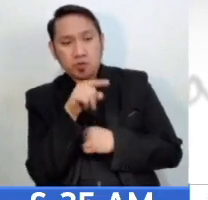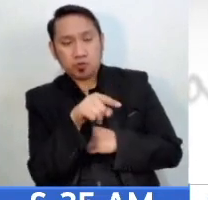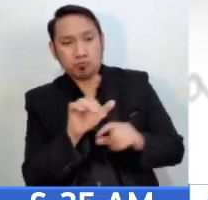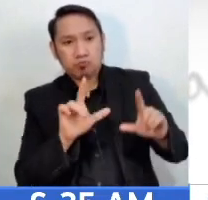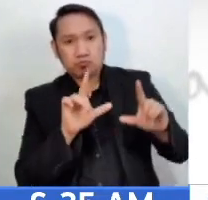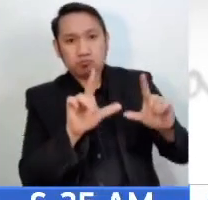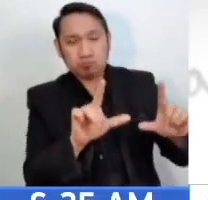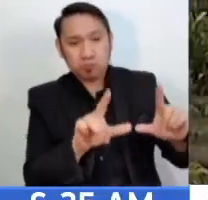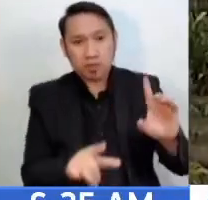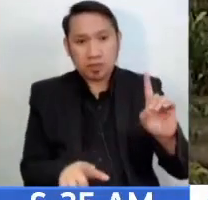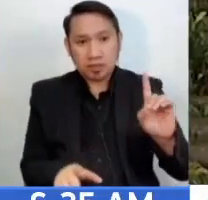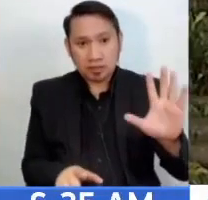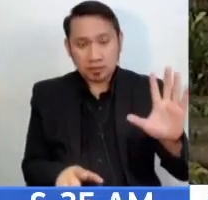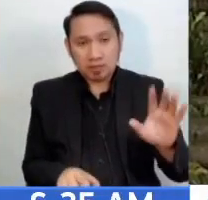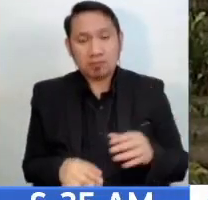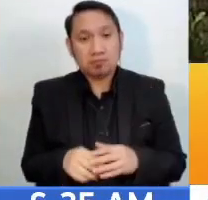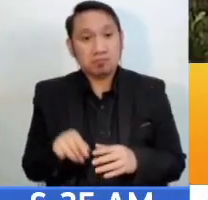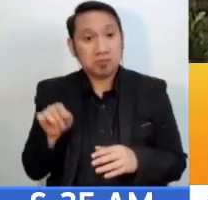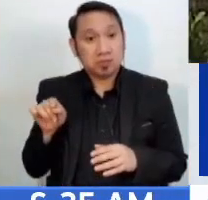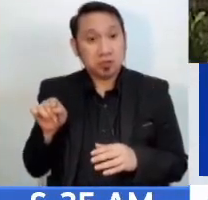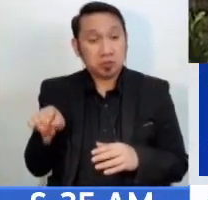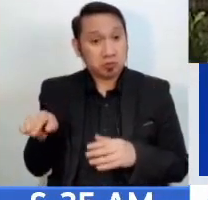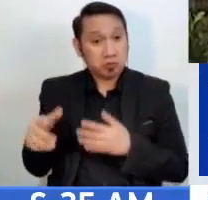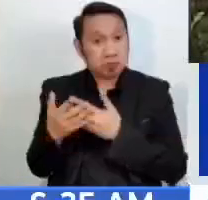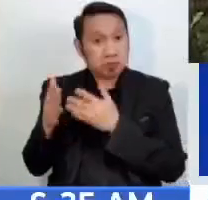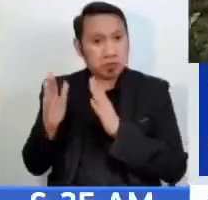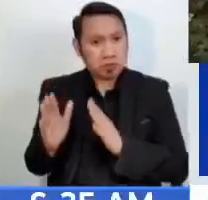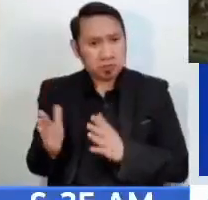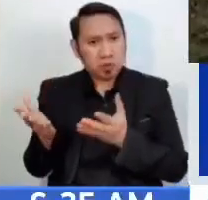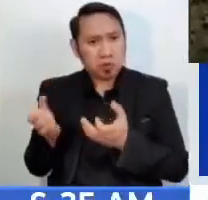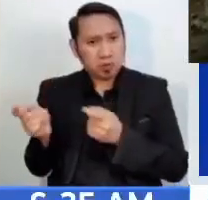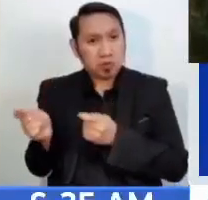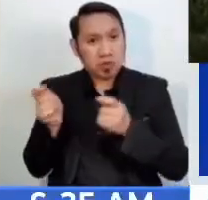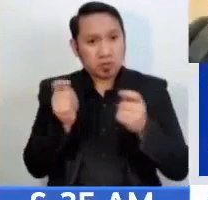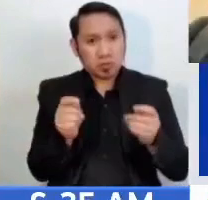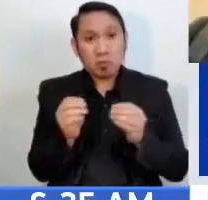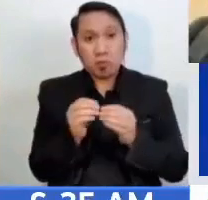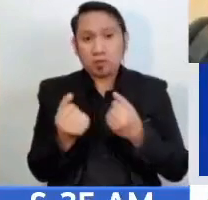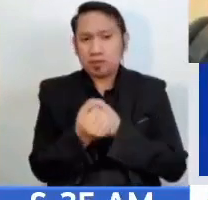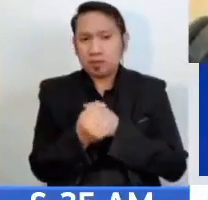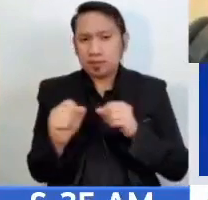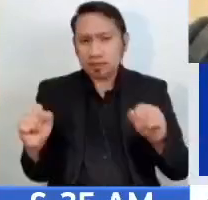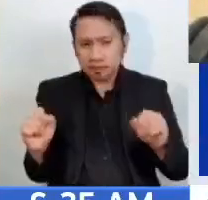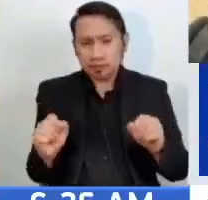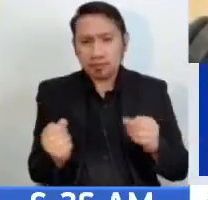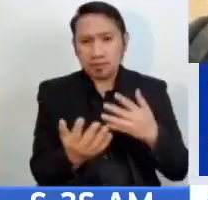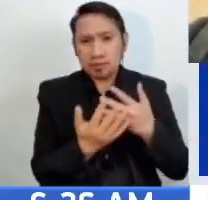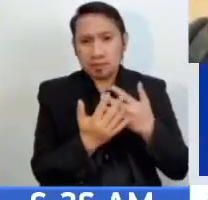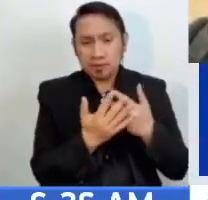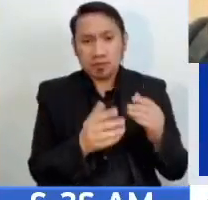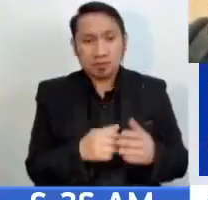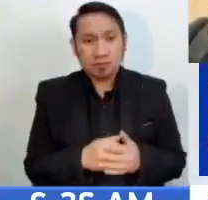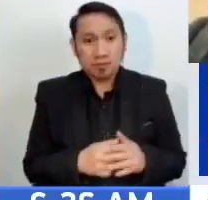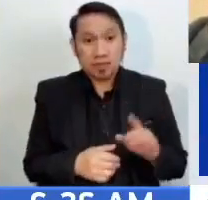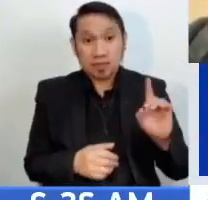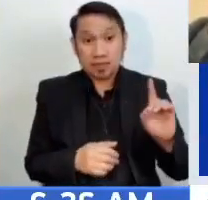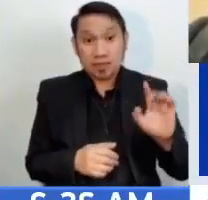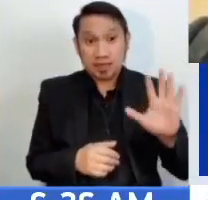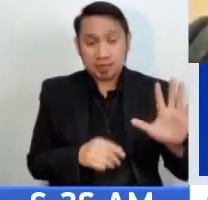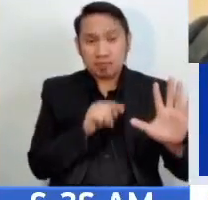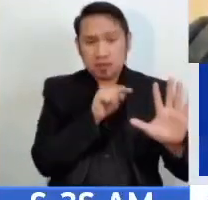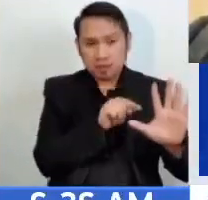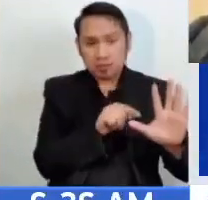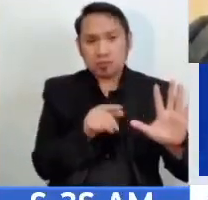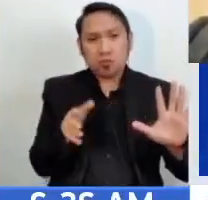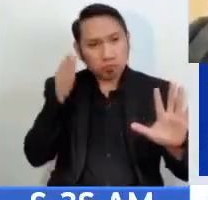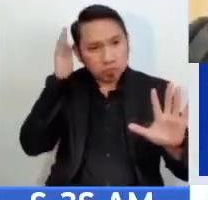preso na ilipat sila sa mas ligtas na lugar sa Bilibid. Naghain na ng urgent motion ang kampo ni De Lima para mailipat ang mga